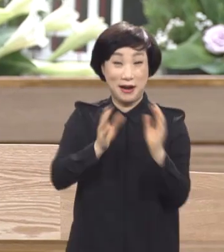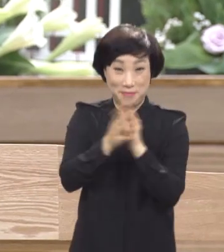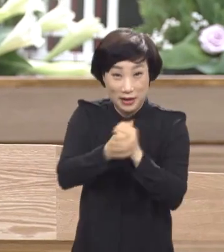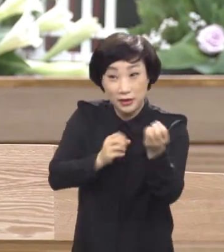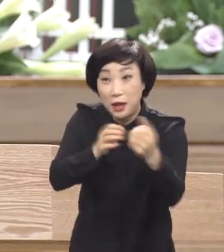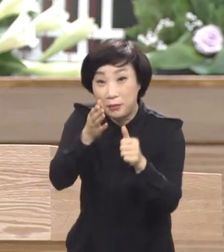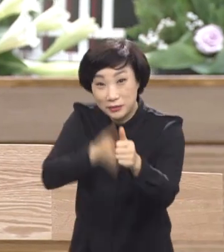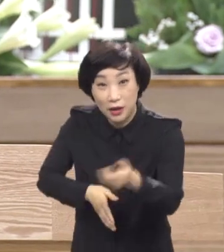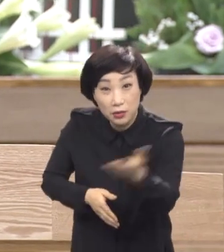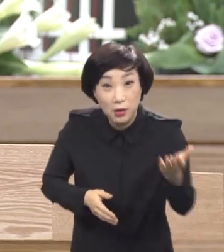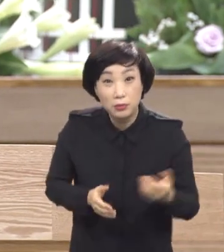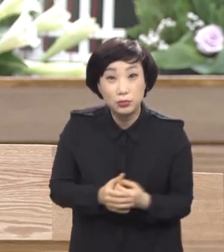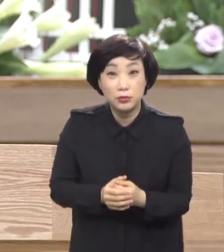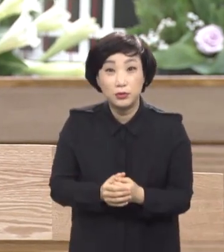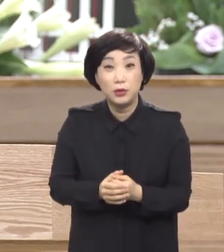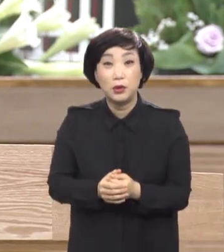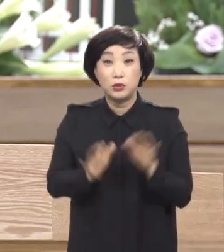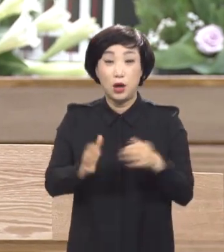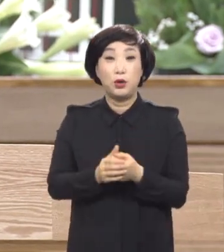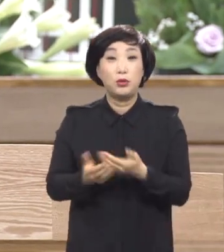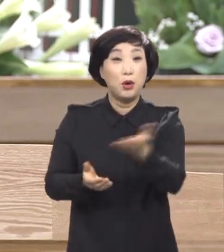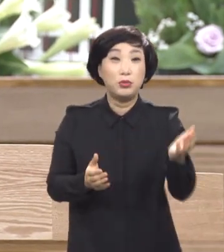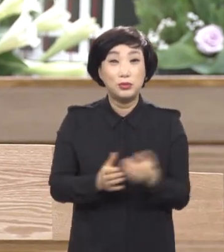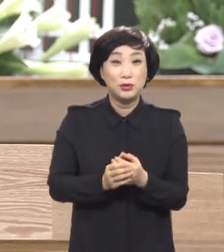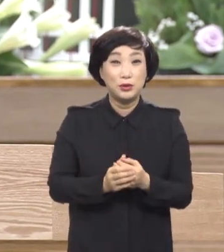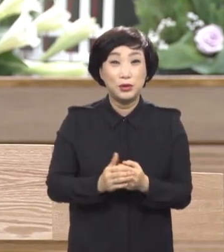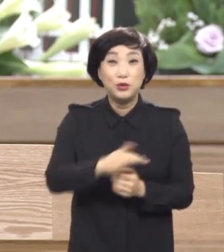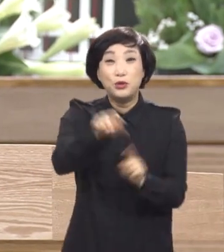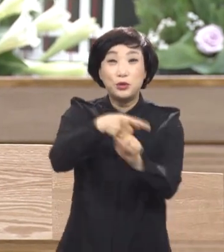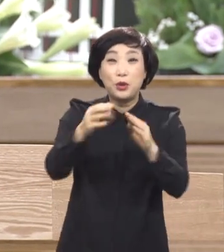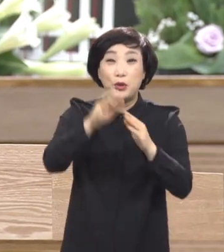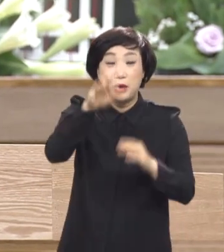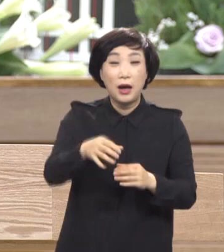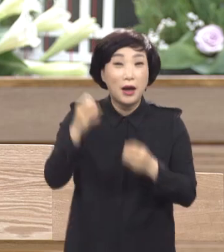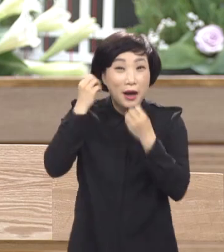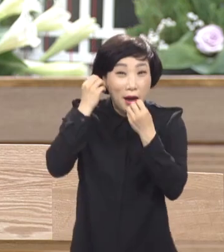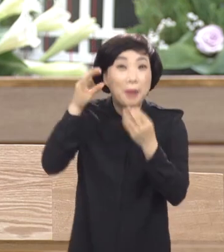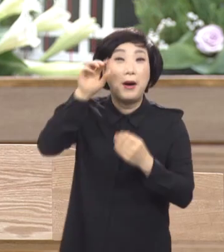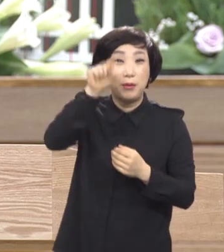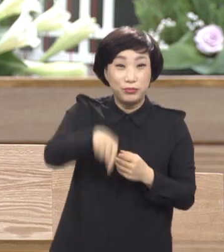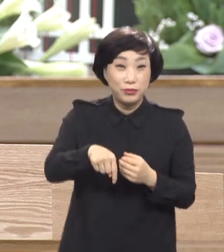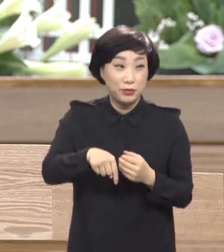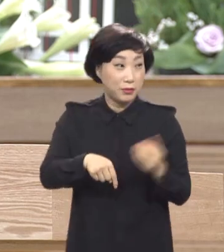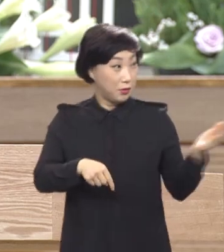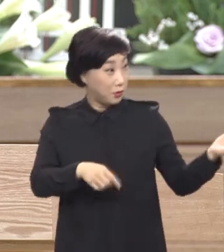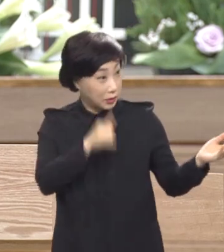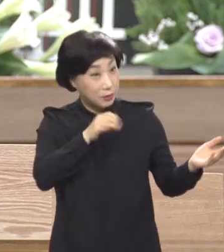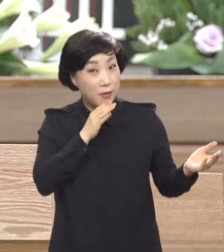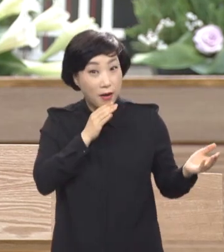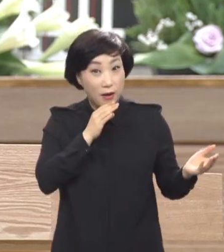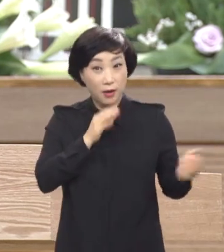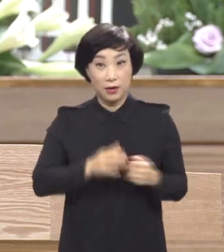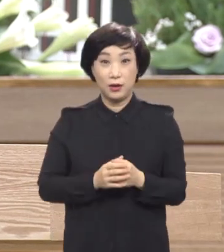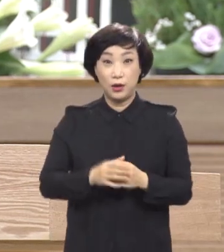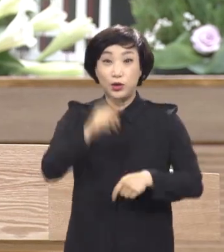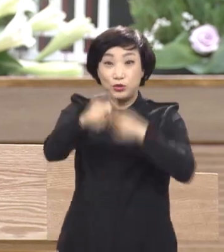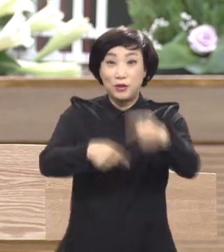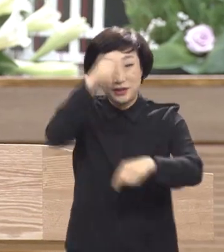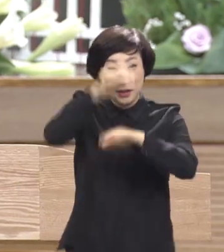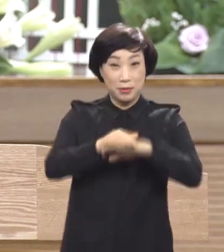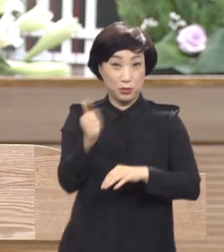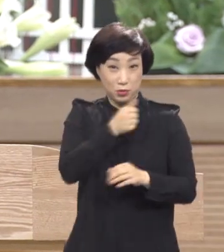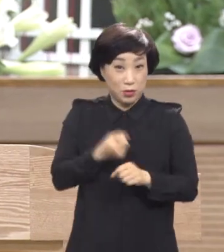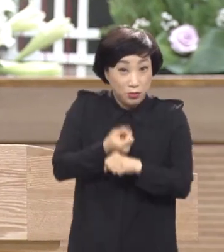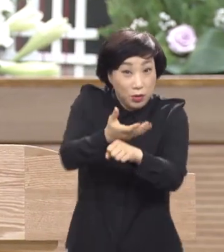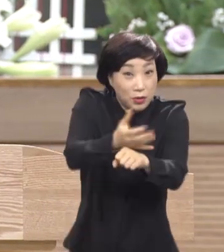안 들리는 사람 그래서 수화를 하잖아요 우리가